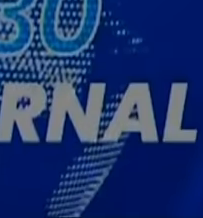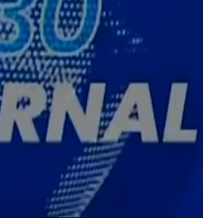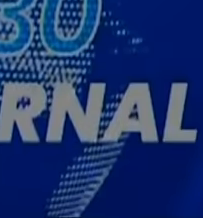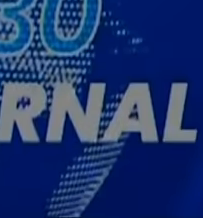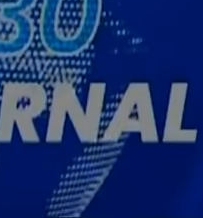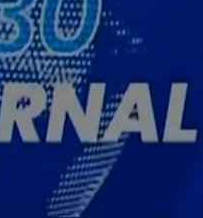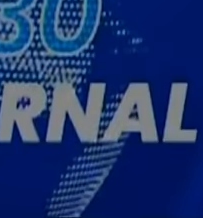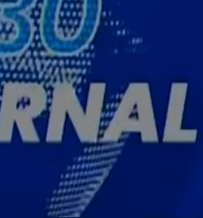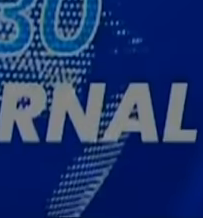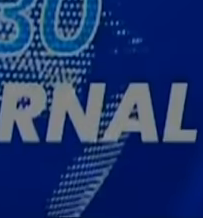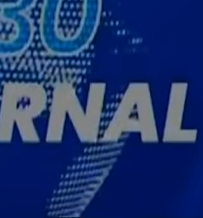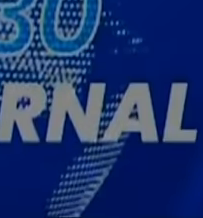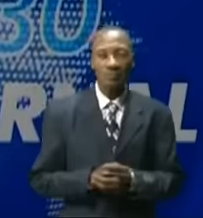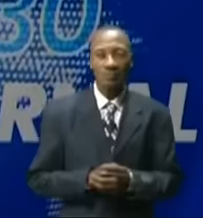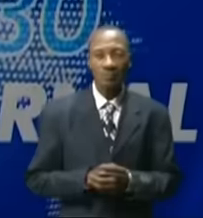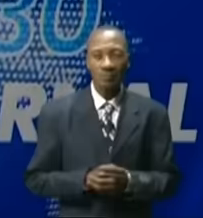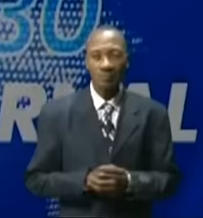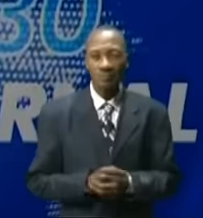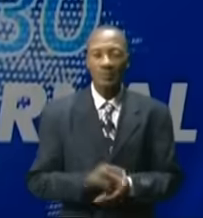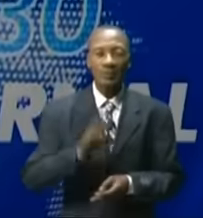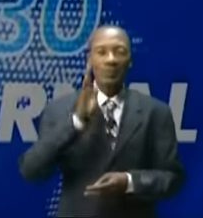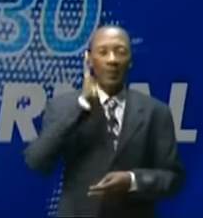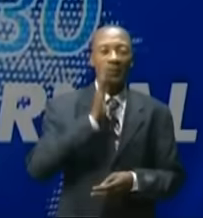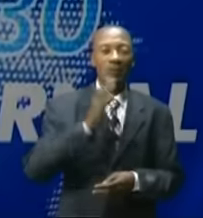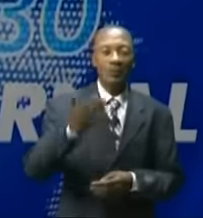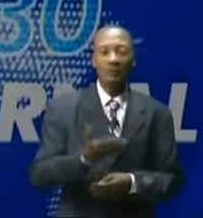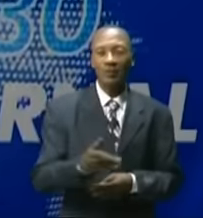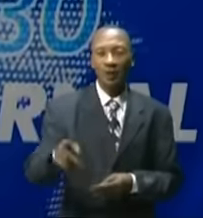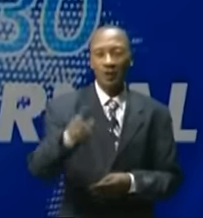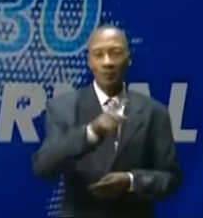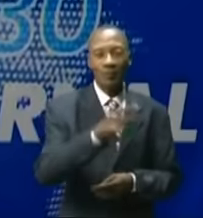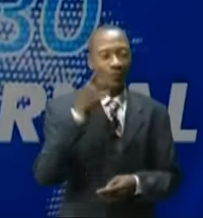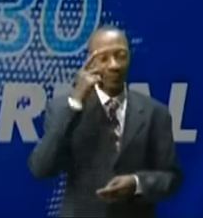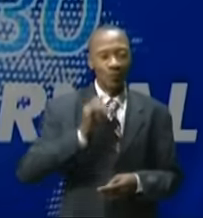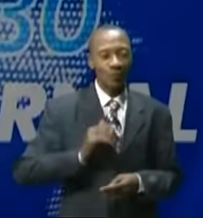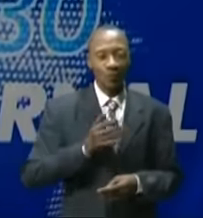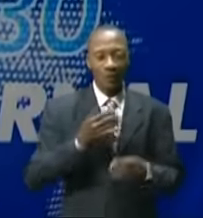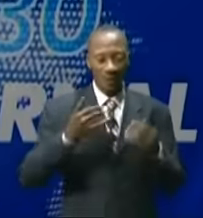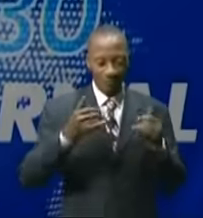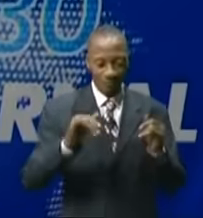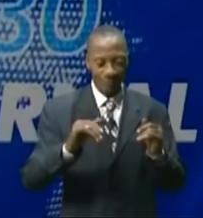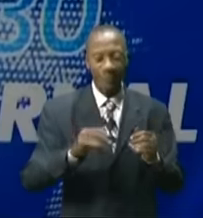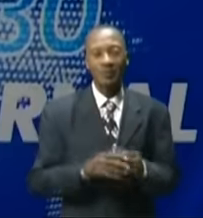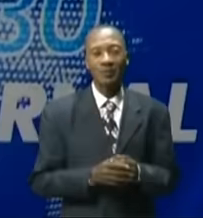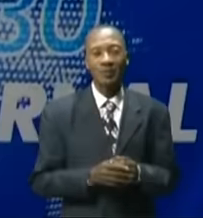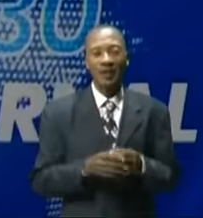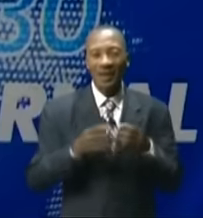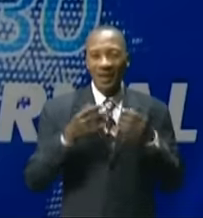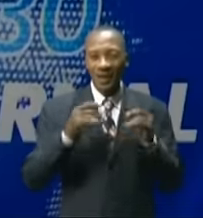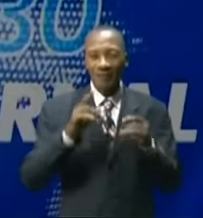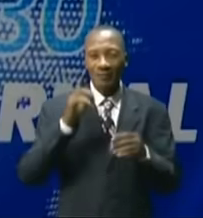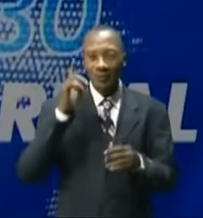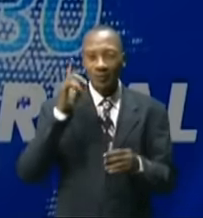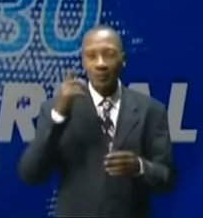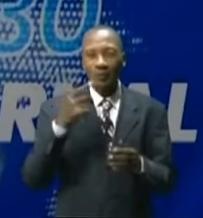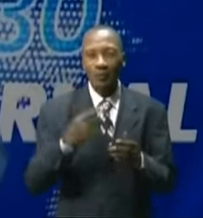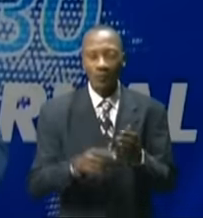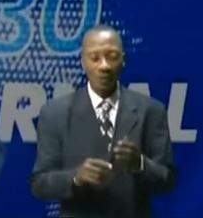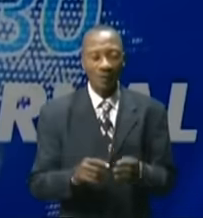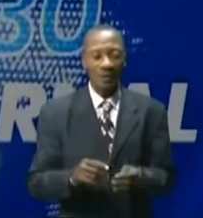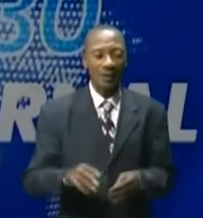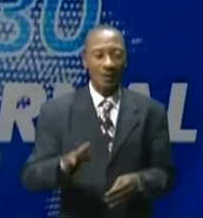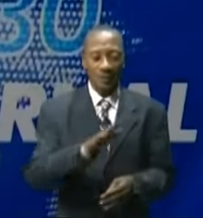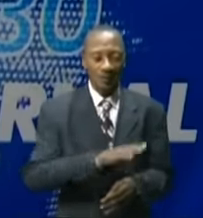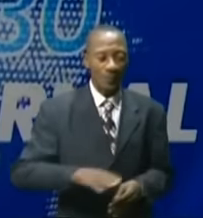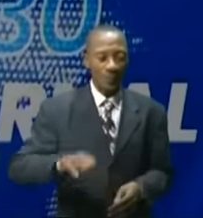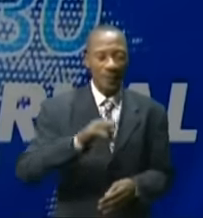Bonjour et bienvenue à ce journal de la mi-journée. À la une de l'actualité de ce lundi, la Mauritanie prend la tête de l'Union africaine.